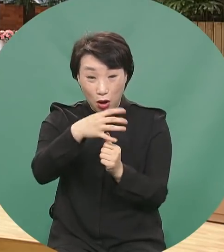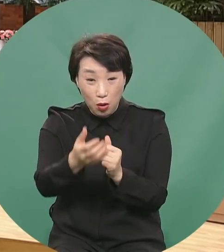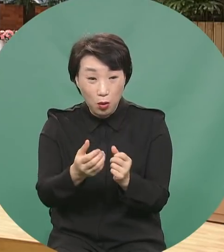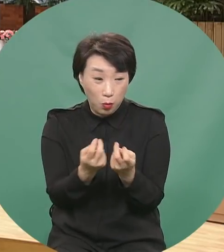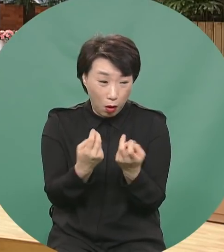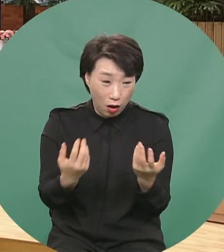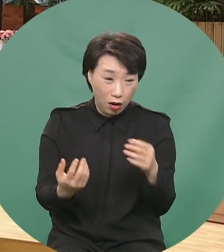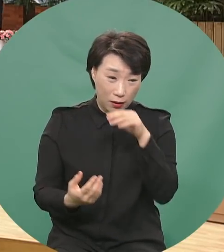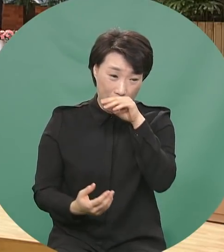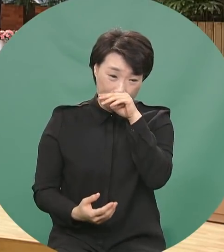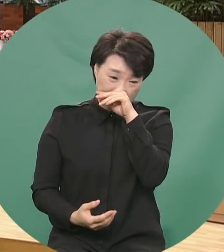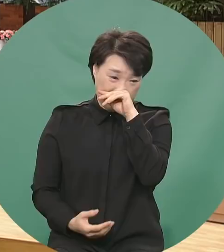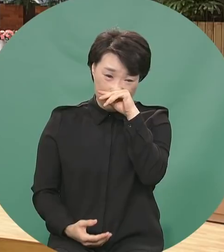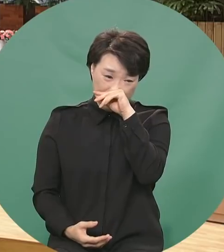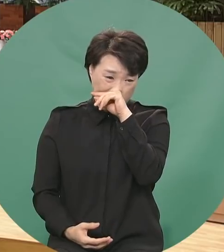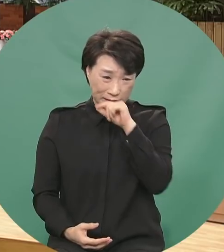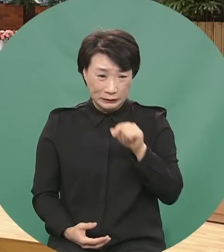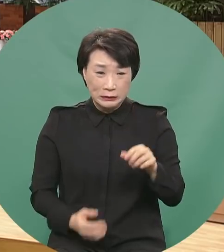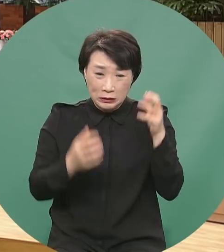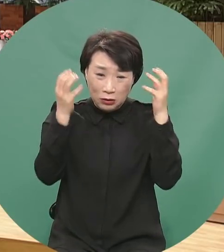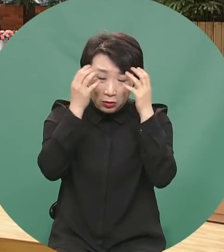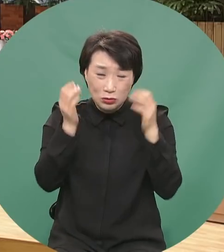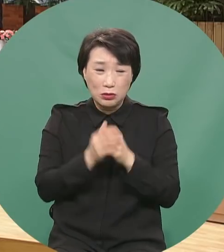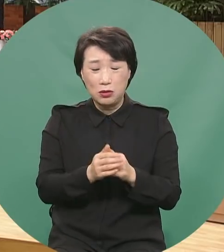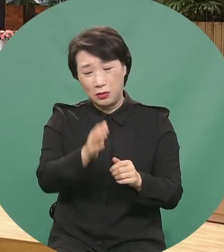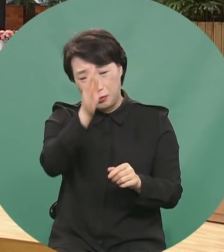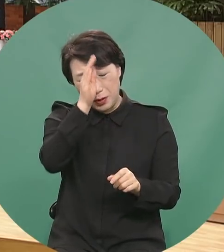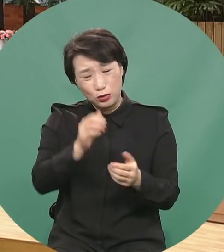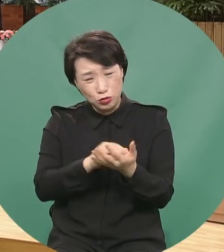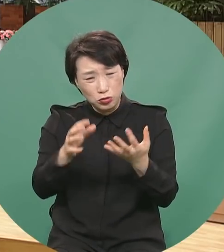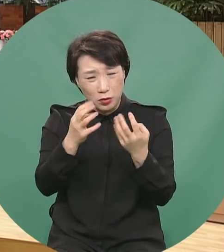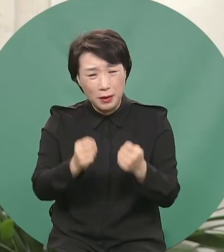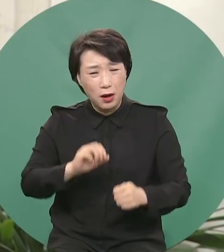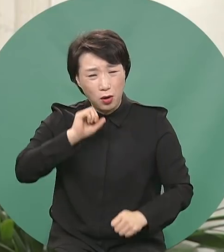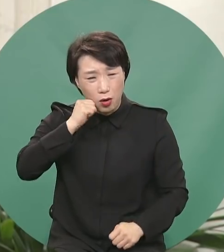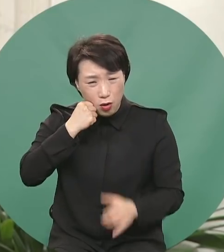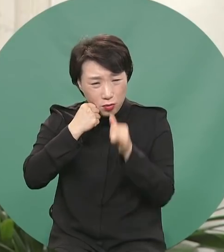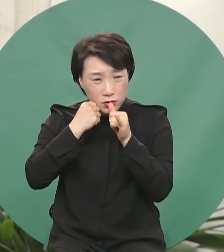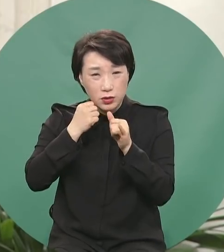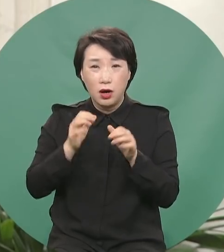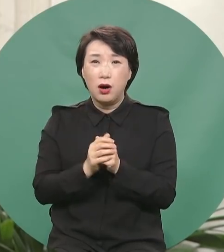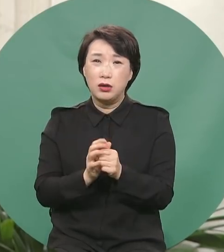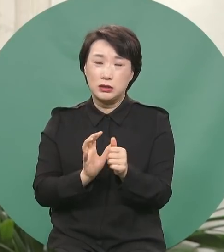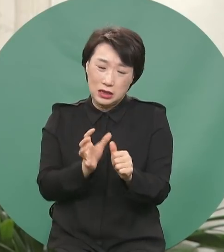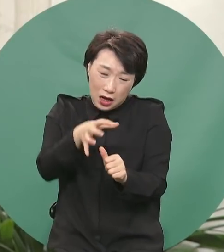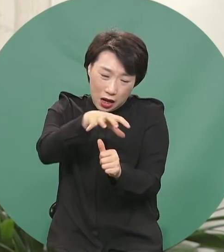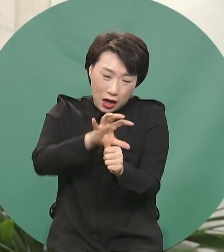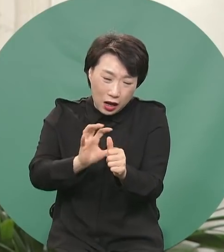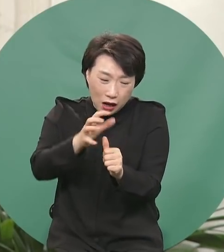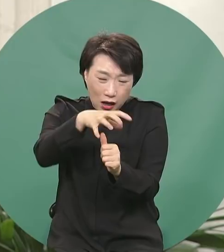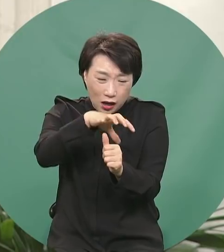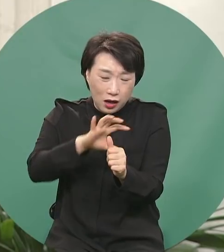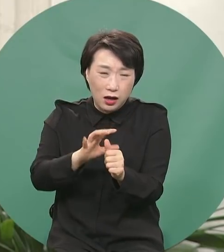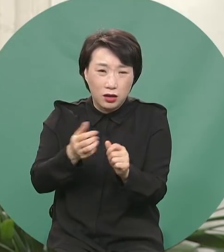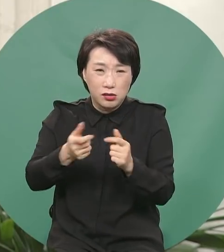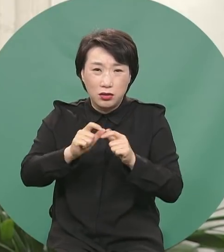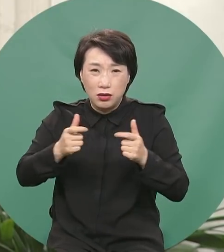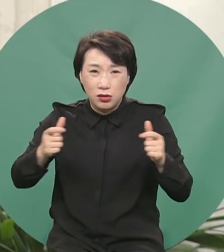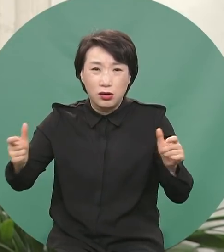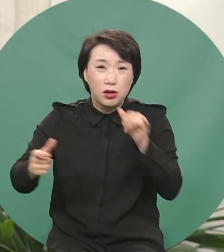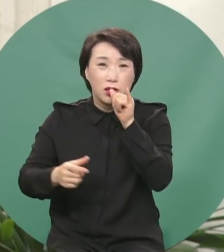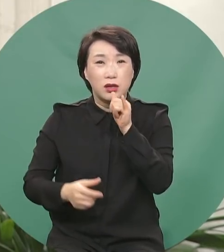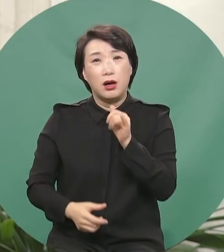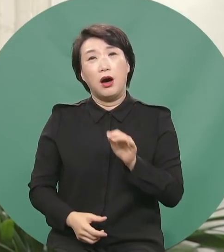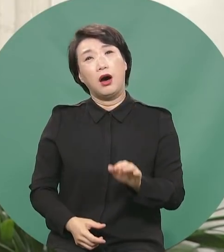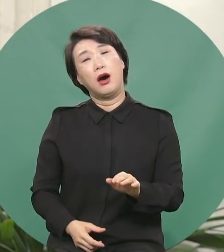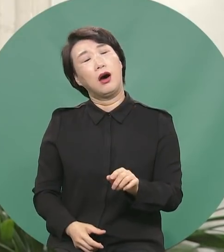길이 없고 그 고통의 질병과 수많은 순환들이 점점 더 날이 갈수록 조여오면서